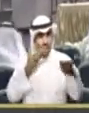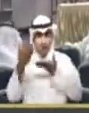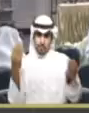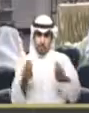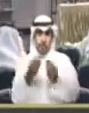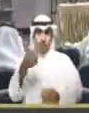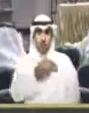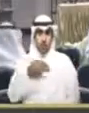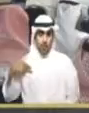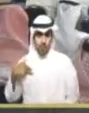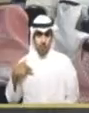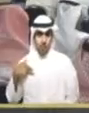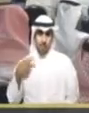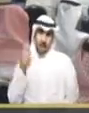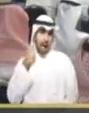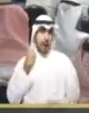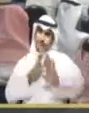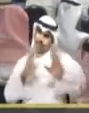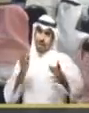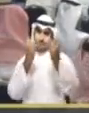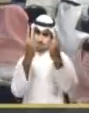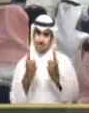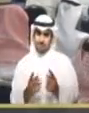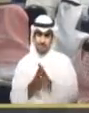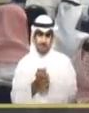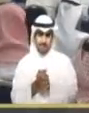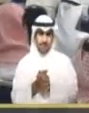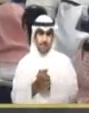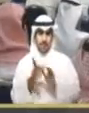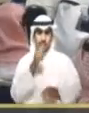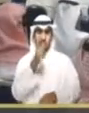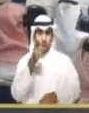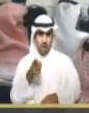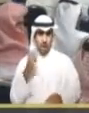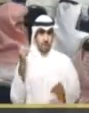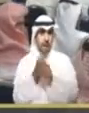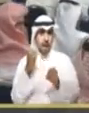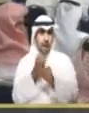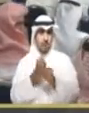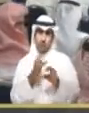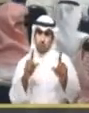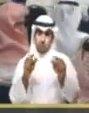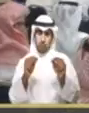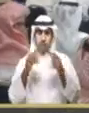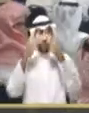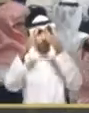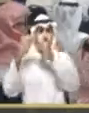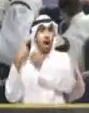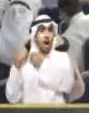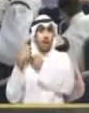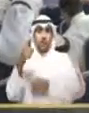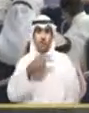تفي بوعودها. بصراحه يعني عمل مذهل، عمل جبار، يعني يشكرون عليه